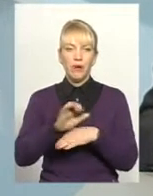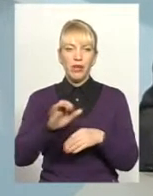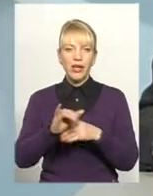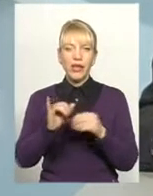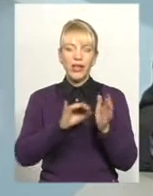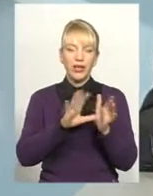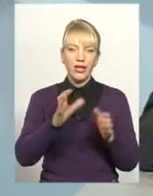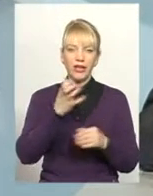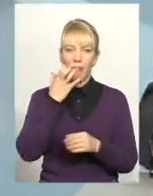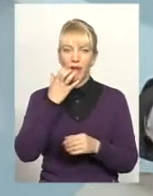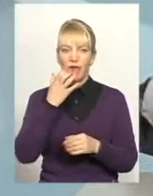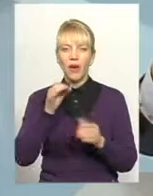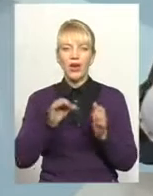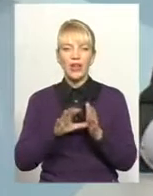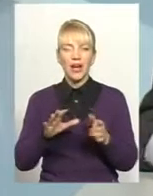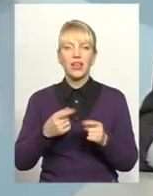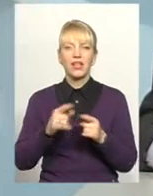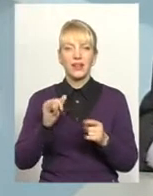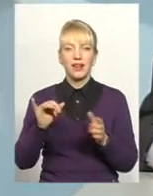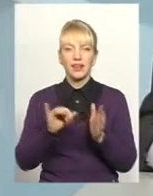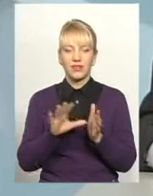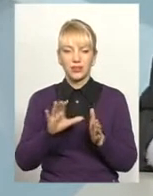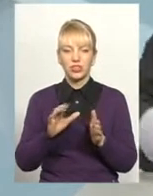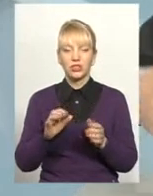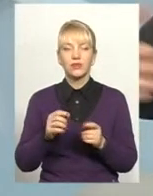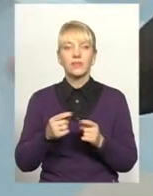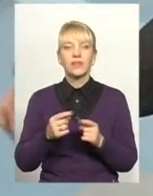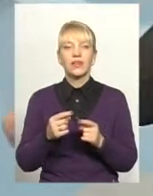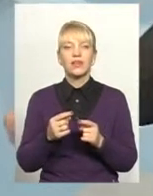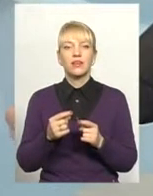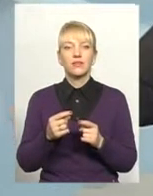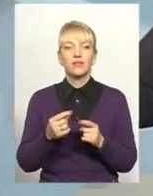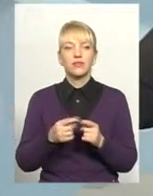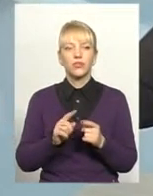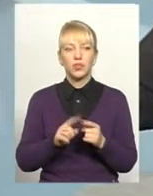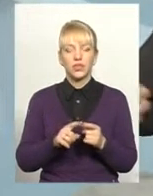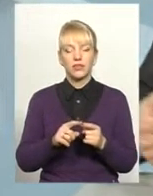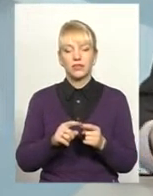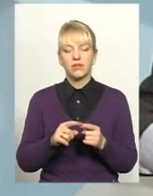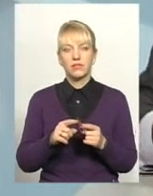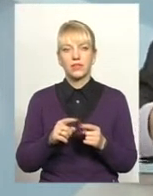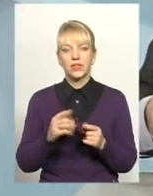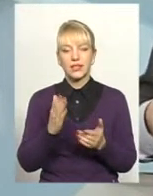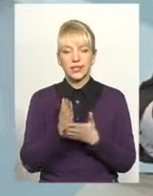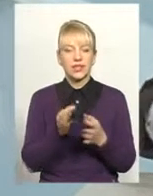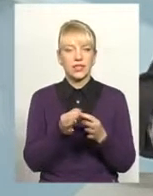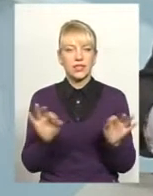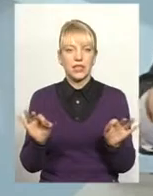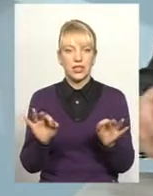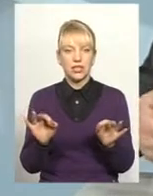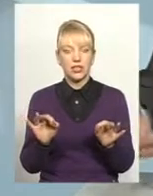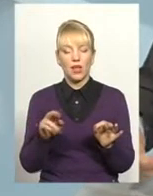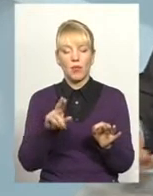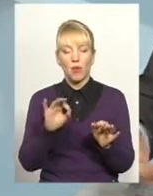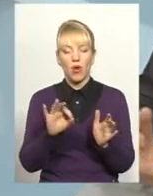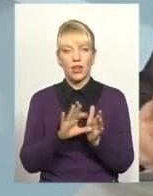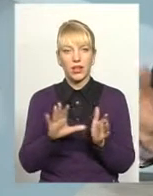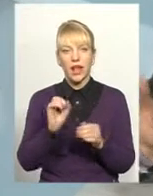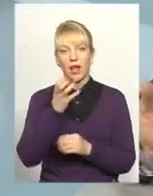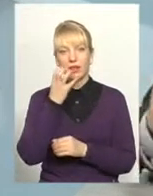енергії. І електричну енергію вони покривають свої потреби, тобто стають незалежними по електроенергії. А тепло, яке